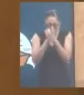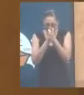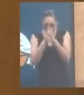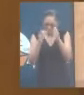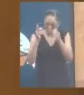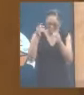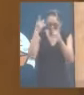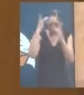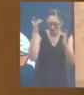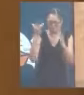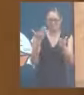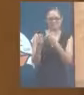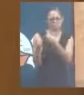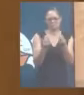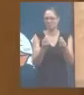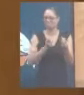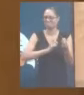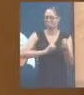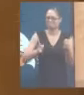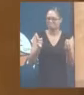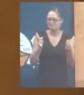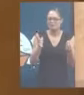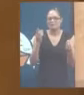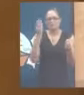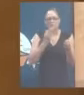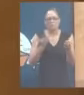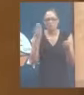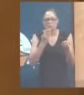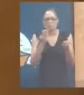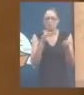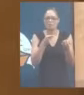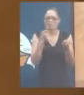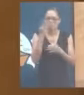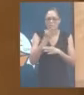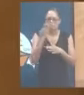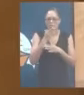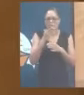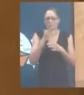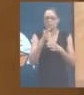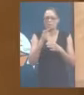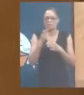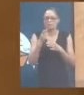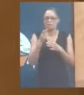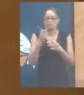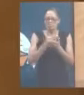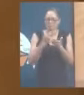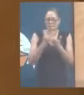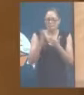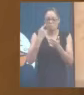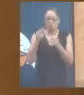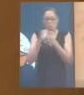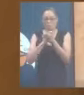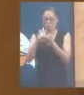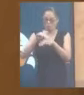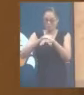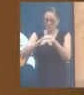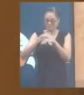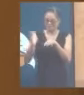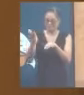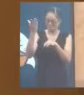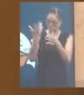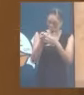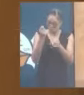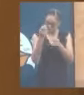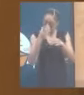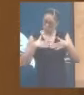au plus bas des prérequis. On a besoin de se nourrir de ce genre de choses-là pour pouvoir s'élever politiquement. Très honnêtement,